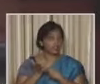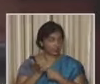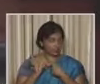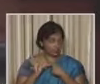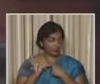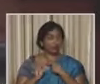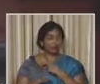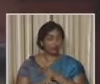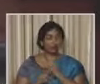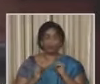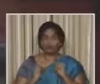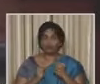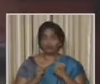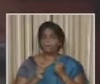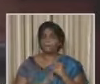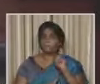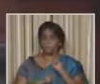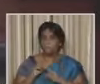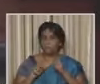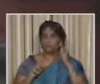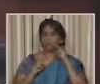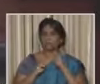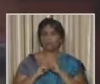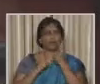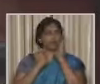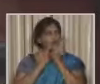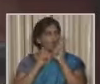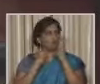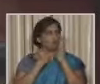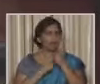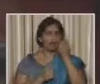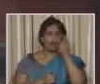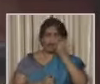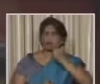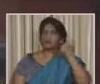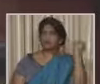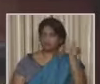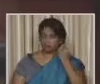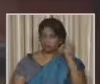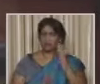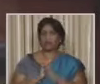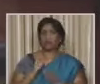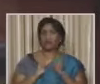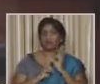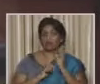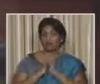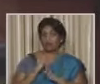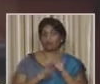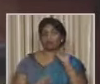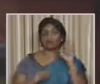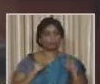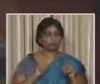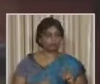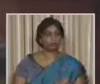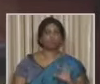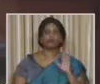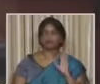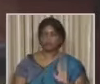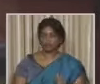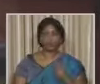பாராளுமன்றத்தில் இடைக்கிடையே இதை பற்றி ஒன்றுக்கொன்று முரணான கருத்துக்களை முன்வைத்த பாராளுமன்ற உறுப்பினர்களை பற்றி கூறியிருந்தார். ஆனால்